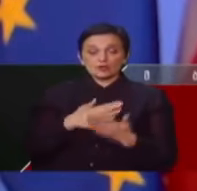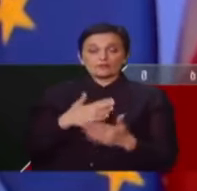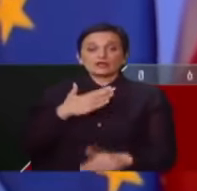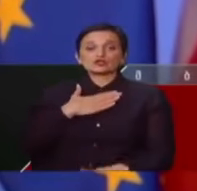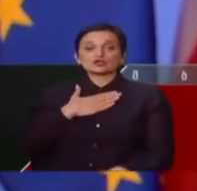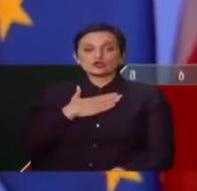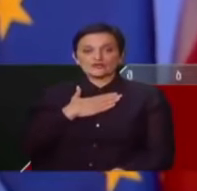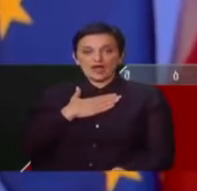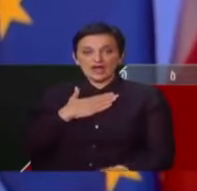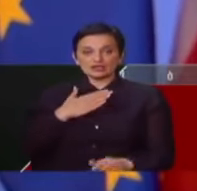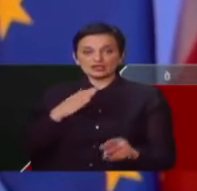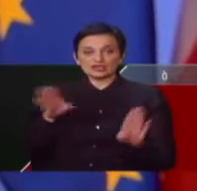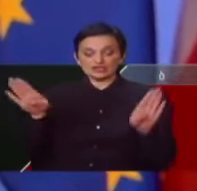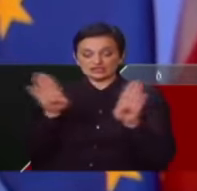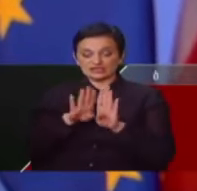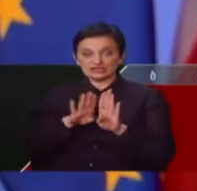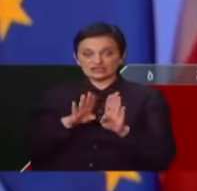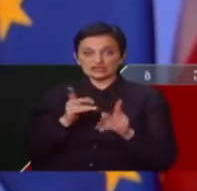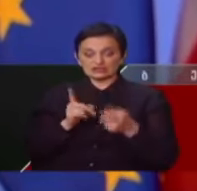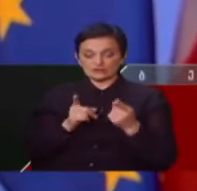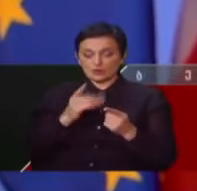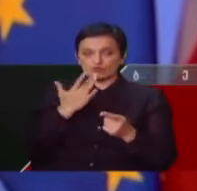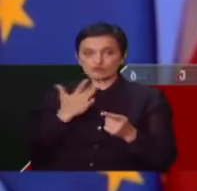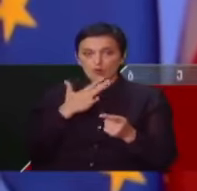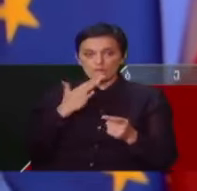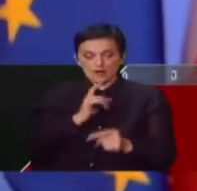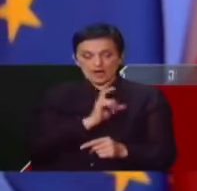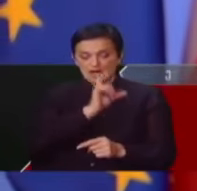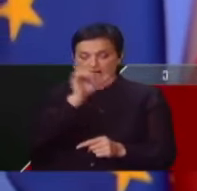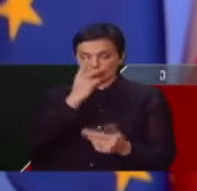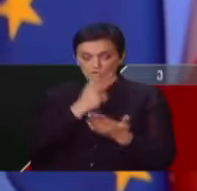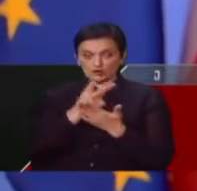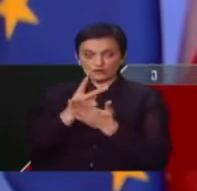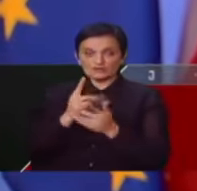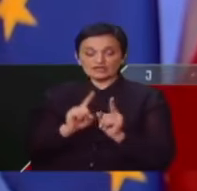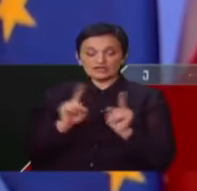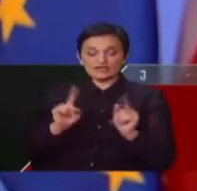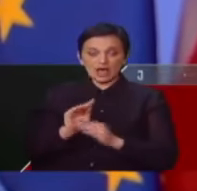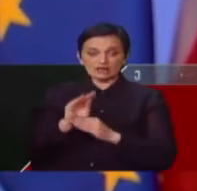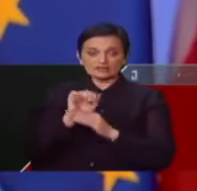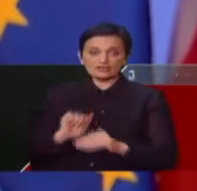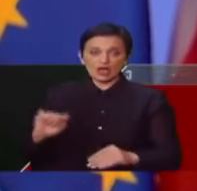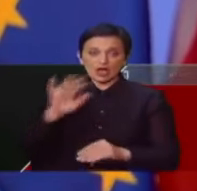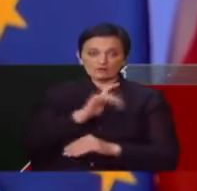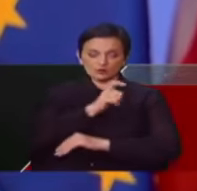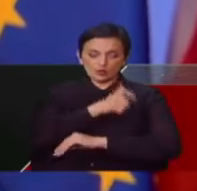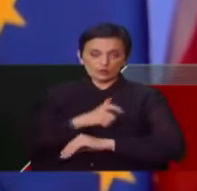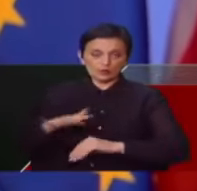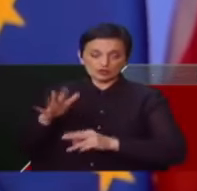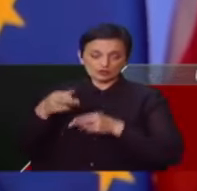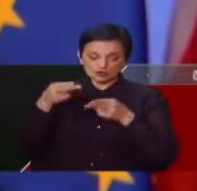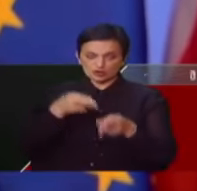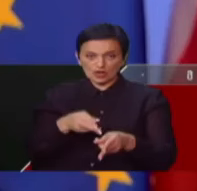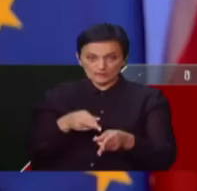ჩვენი დივერსიფიკაციის პოლიტიკა ასევე ასახულია მეორე კვარტალში, განსაკუთრებული ზრდა ფიქსირდება ევროპის წევრი ქვეყნებიდან